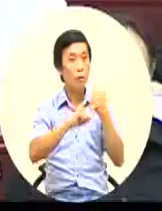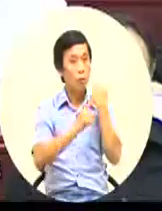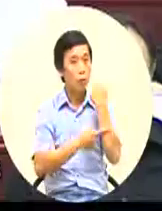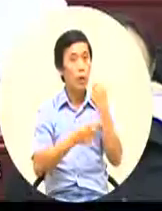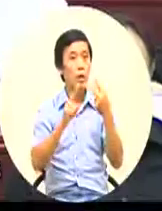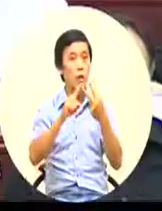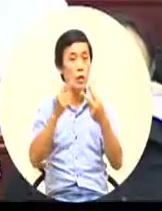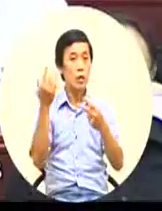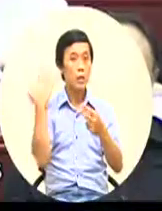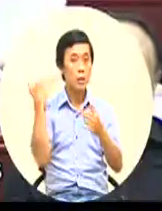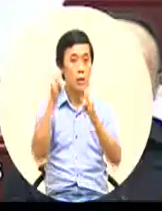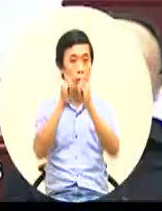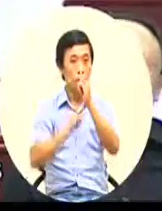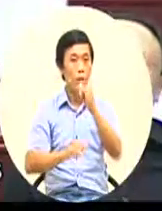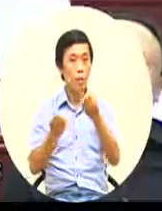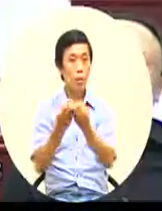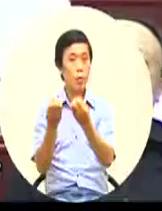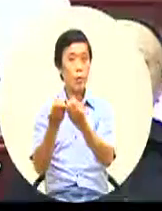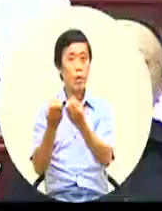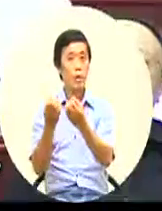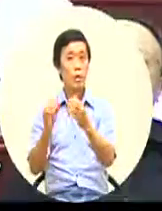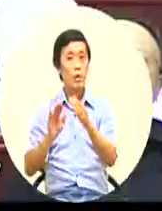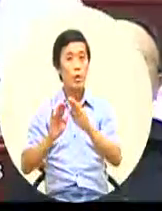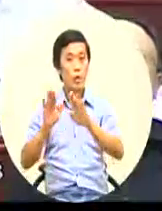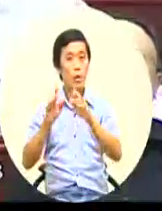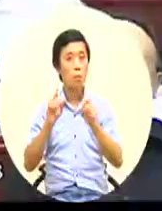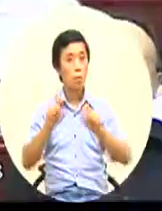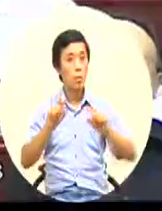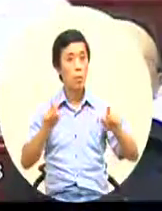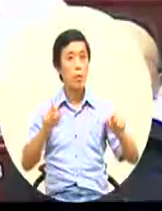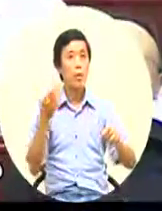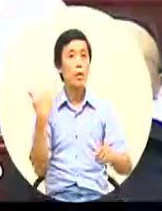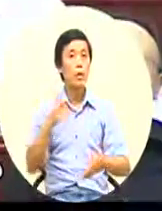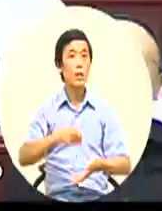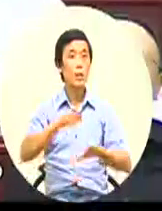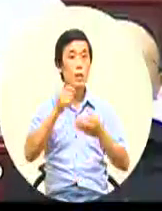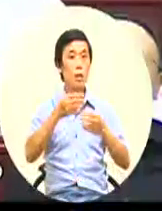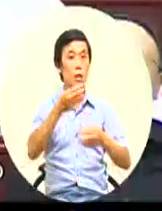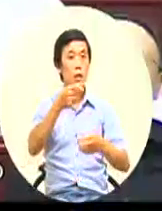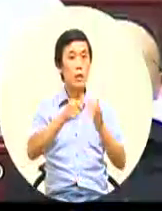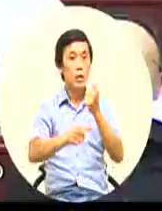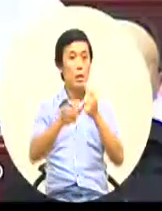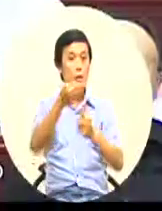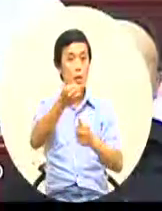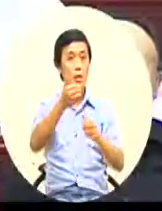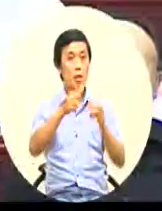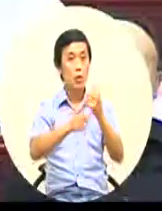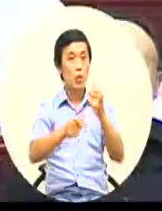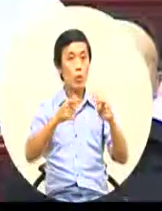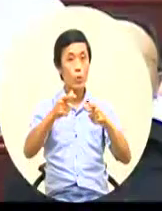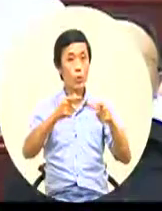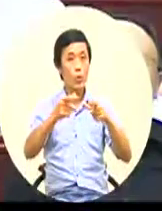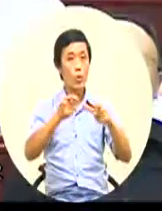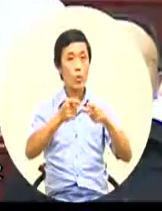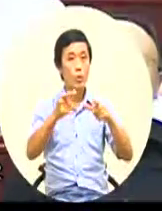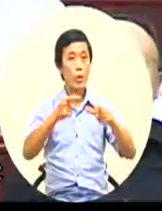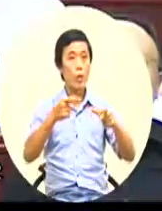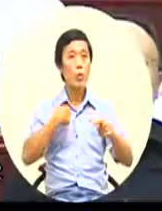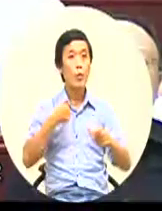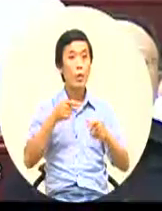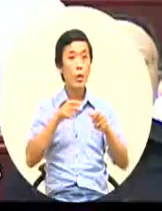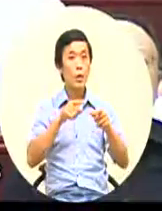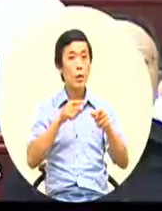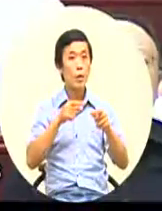样。我们从过去这10年来，其实台独弄公园、生日公园，我可能赶不上，但是我赶上了这一个公园路